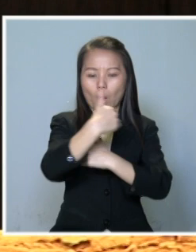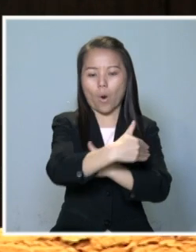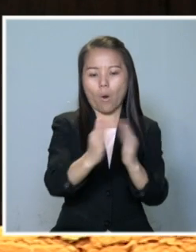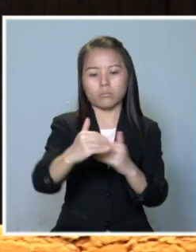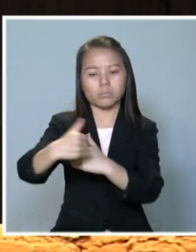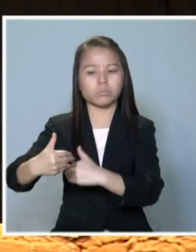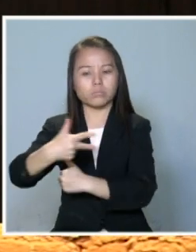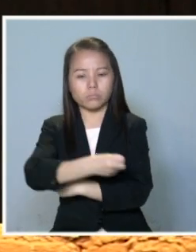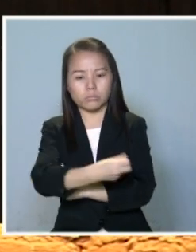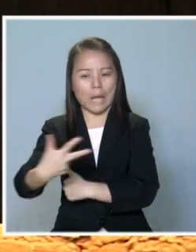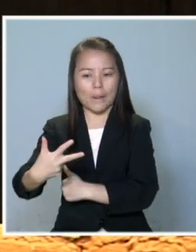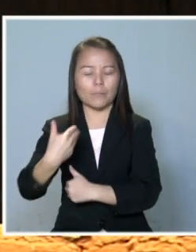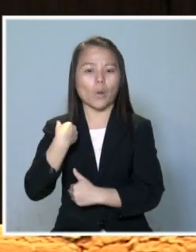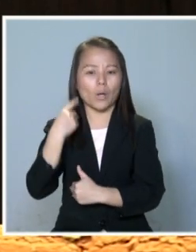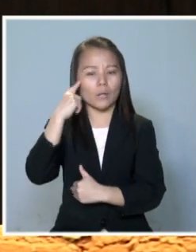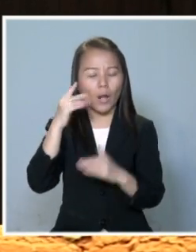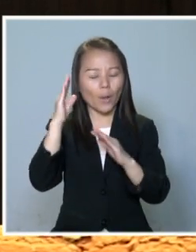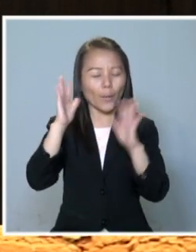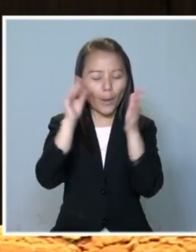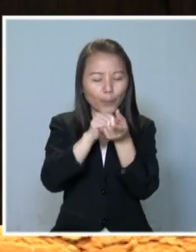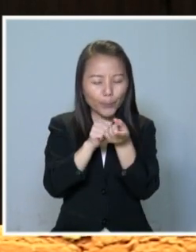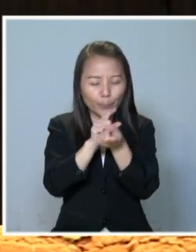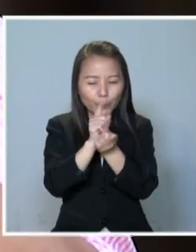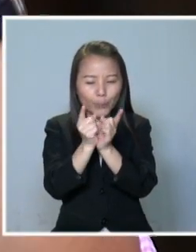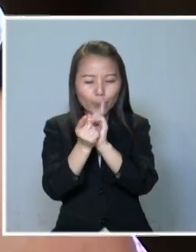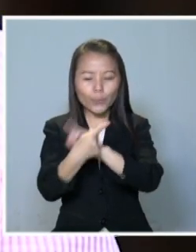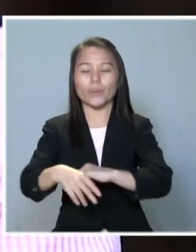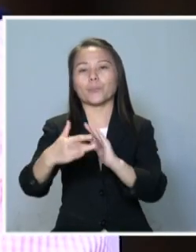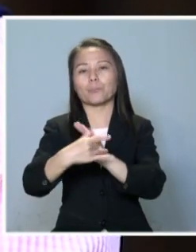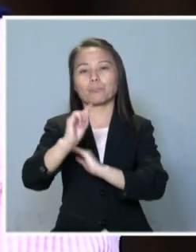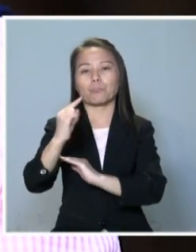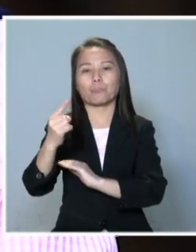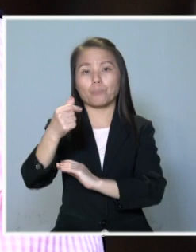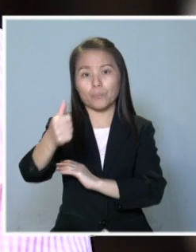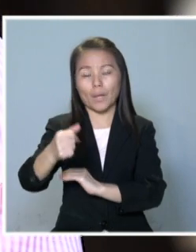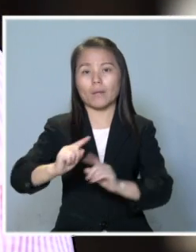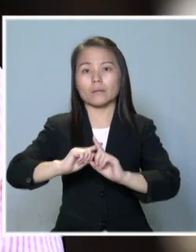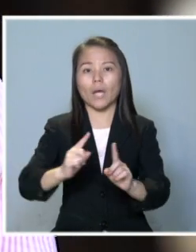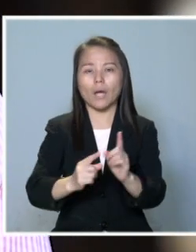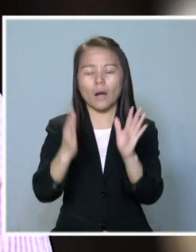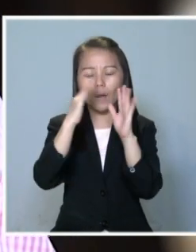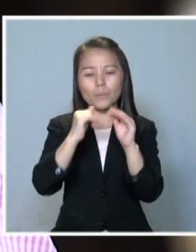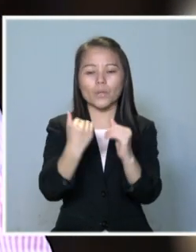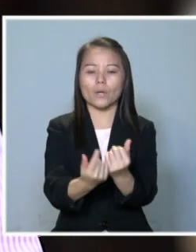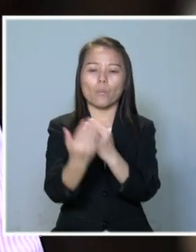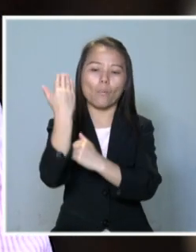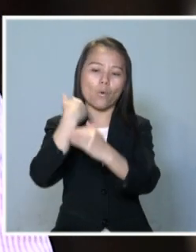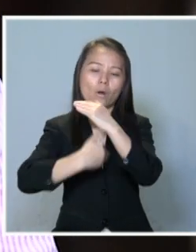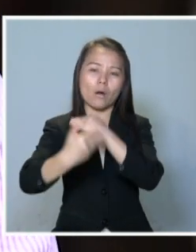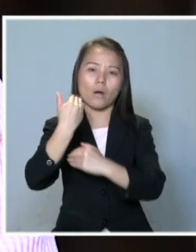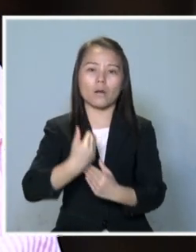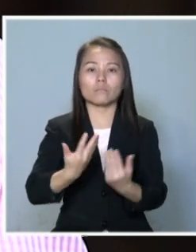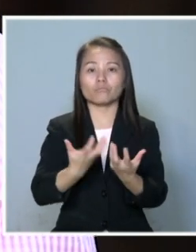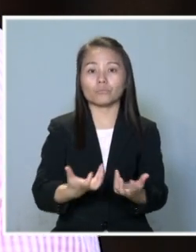ครับก็ร่วมสมัยมากขึ้นแต่ในหัวใจของเขาก็ยังเป็นเฮอริเทจอยู่ยังเป็นของเก่า